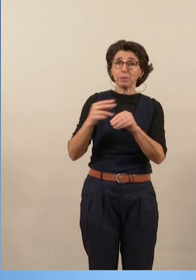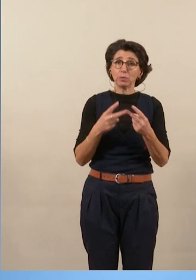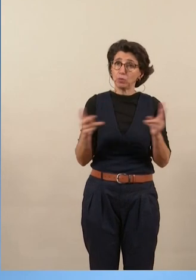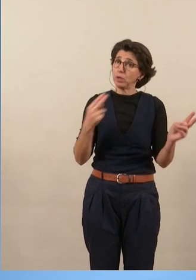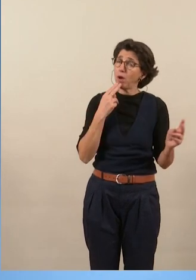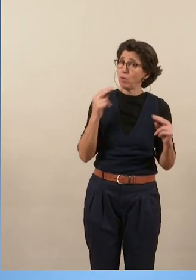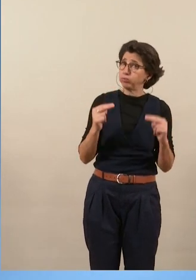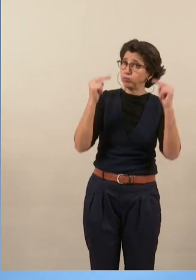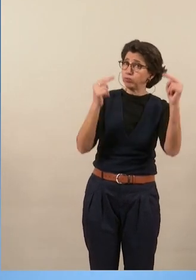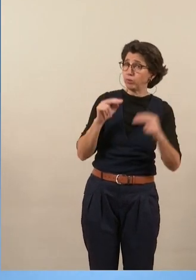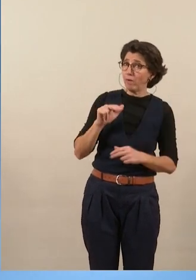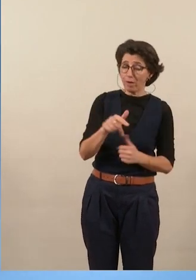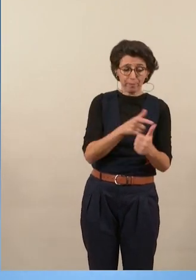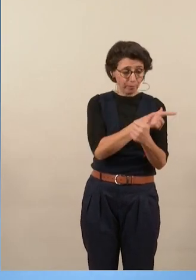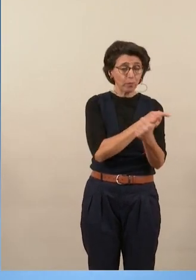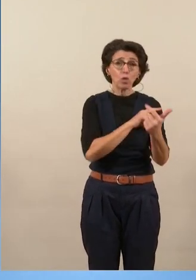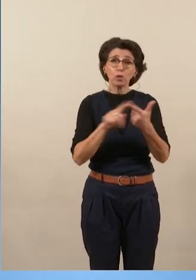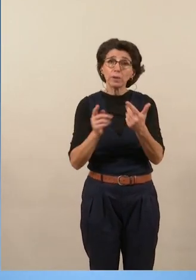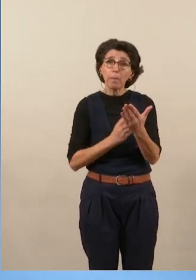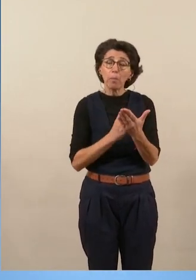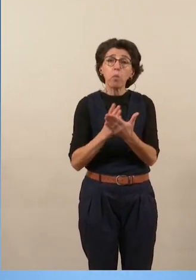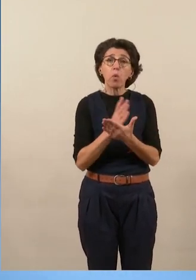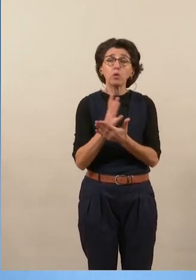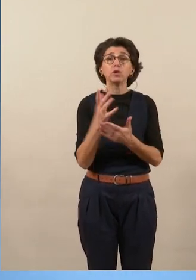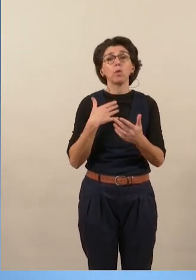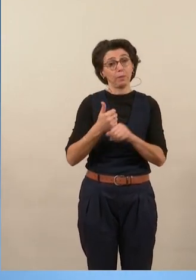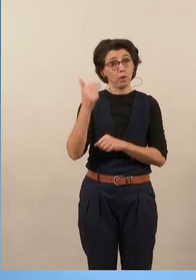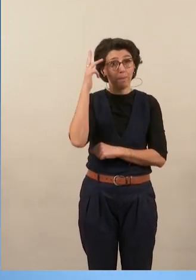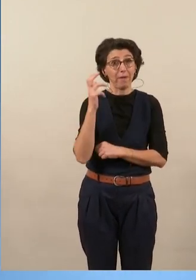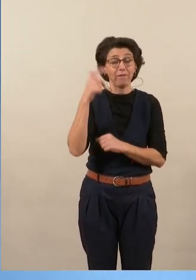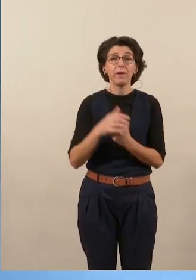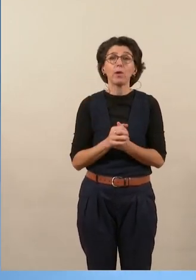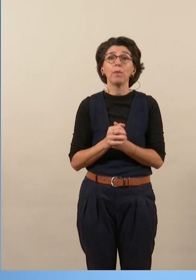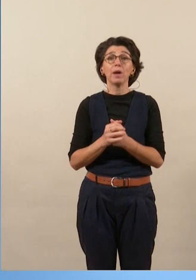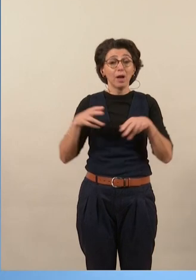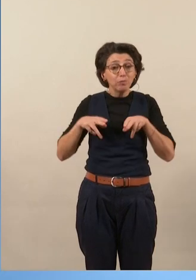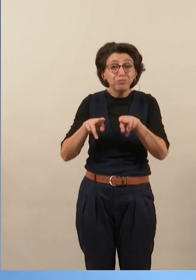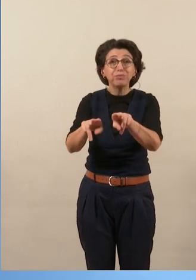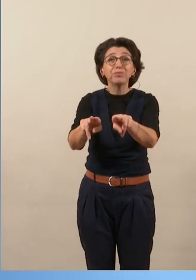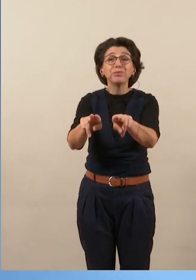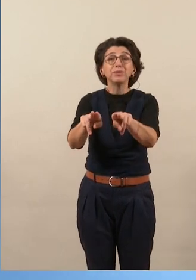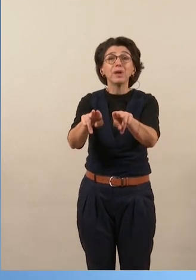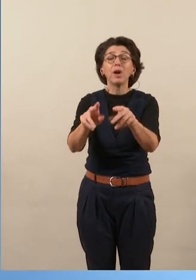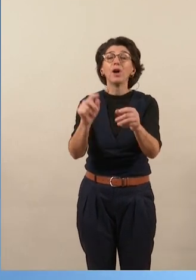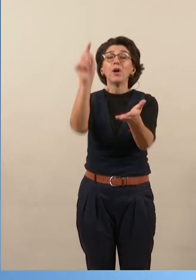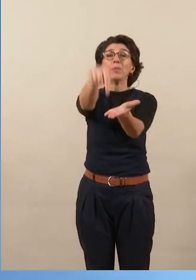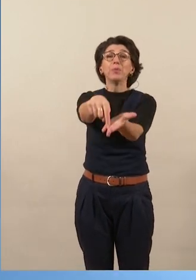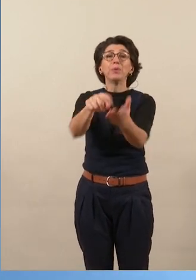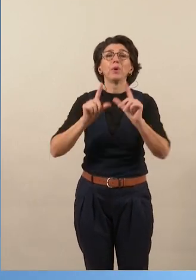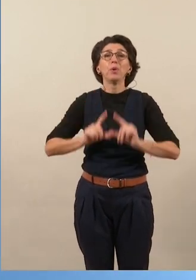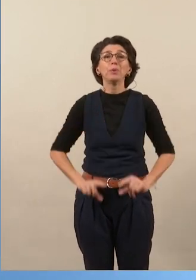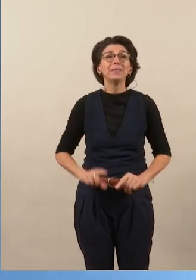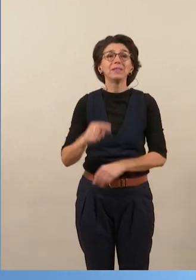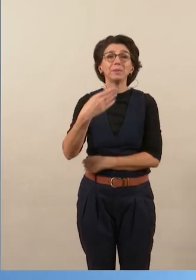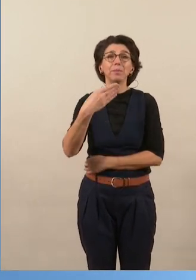et puis deuxième projet qui commencera aussi l'année prochaine le projet d'une bidirectionnelle pour rejoindre le lycée louise- Michel